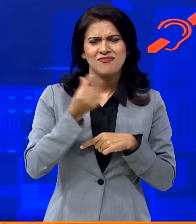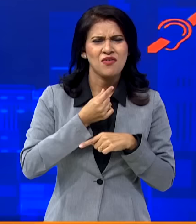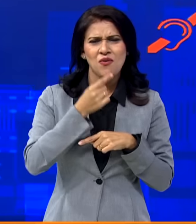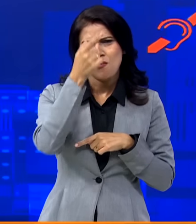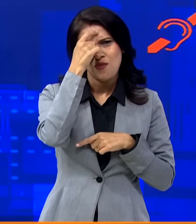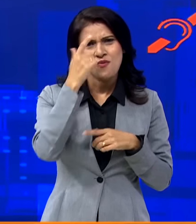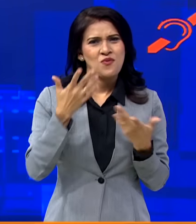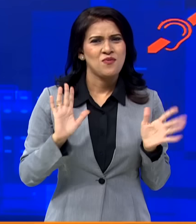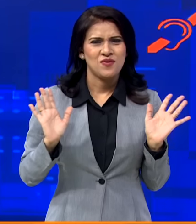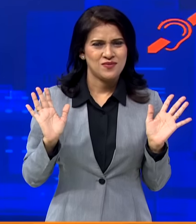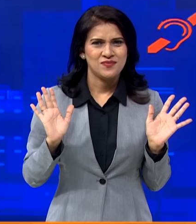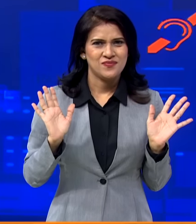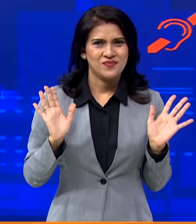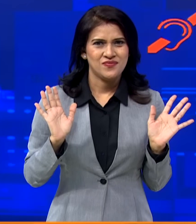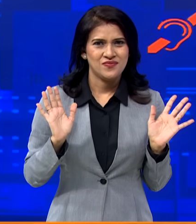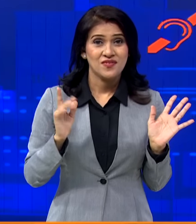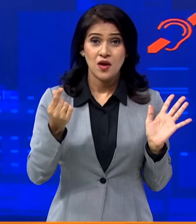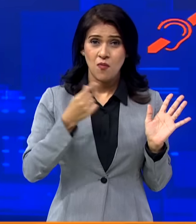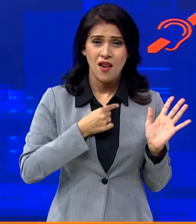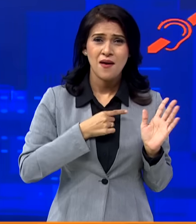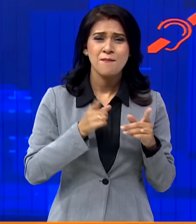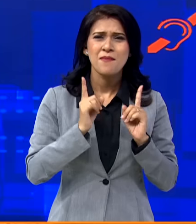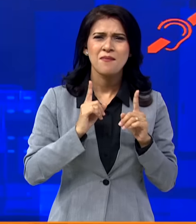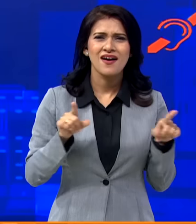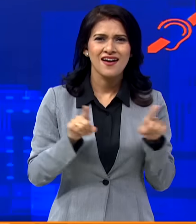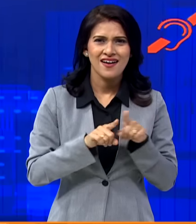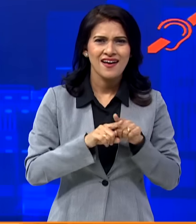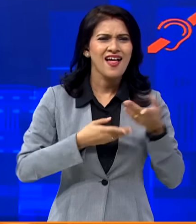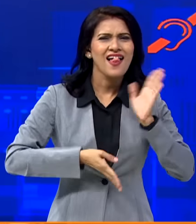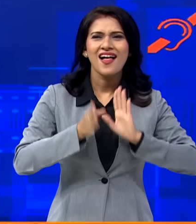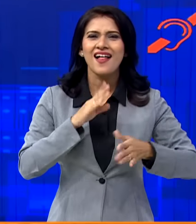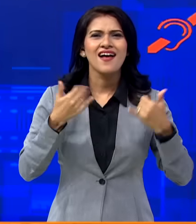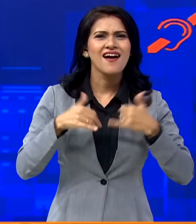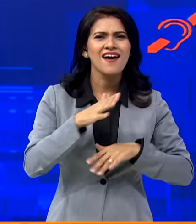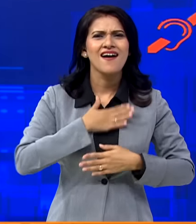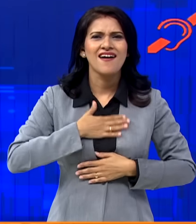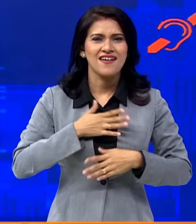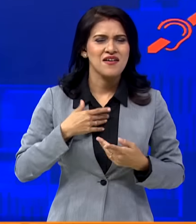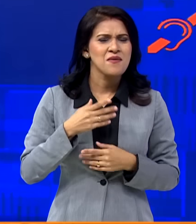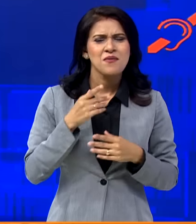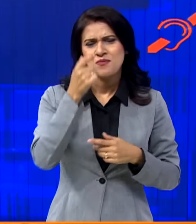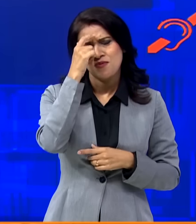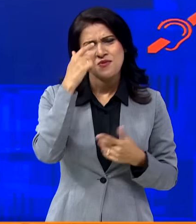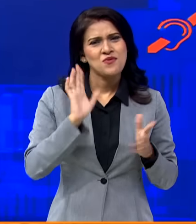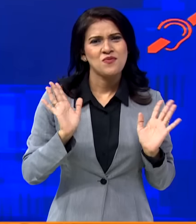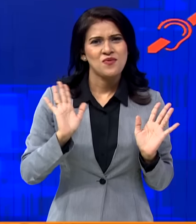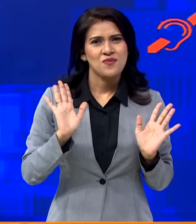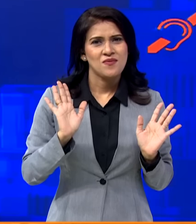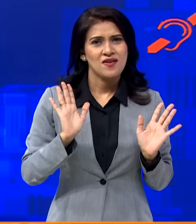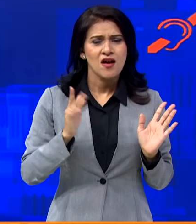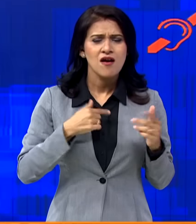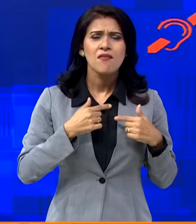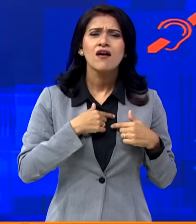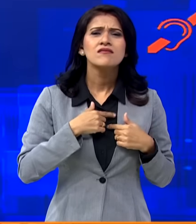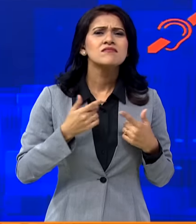नहीं एक हमें आवारा कहना कोई बड़ा इल्जाम नहीं दुनिया वाले दिल वालों